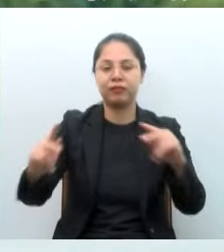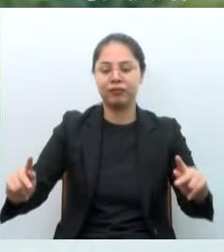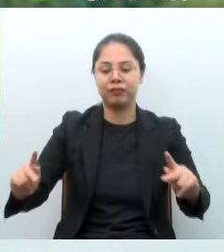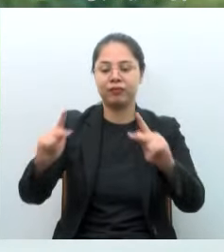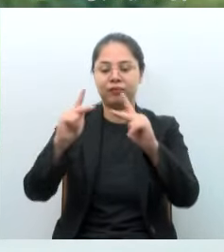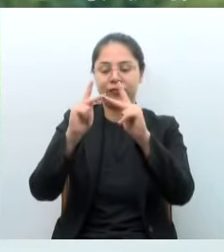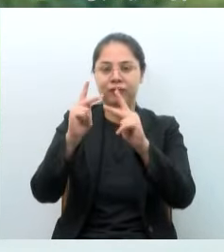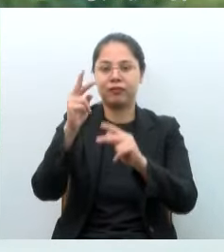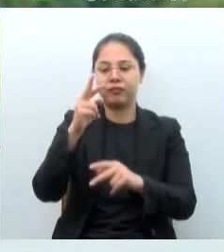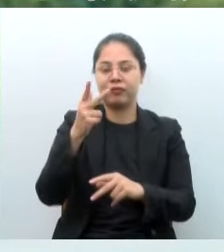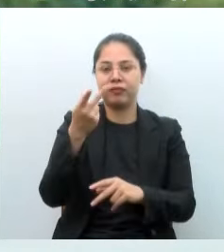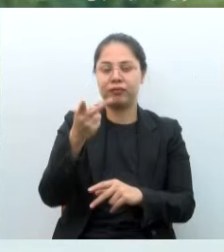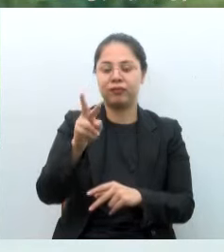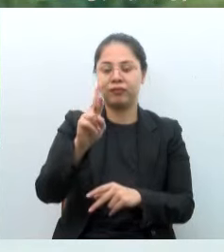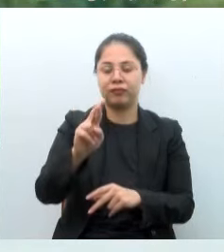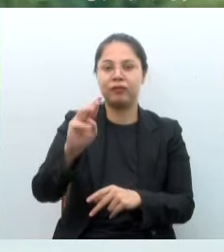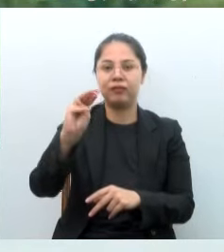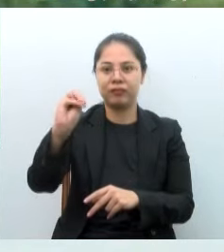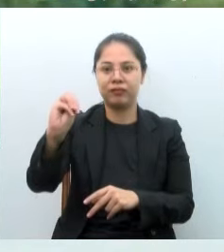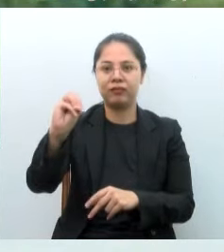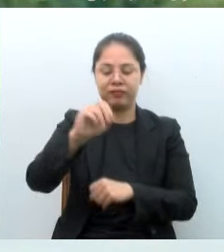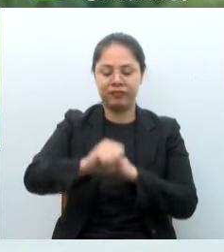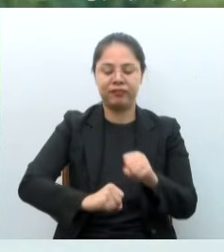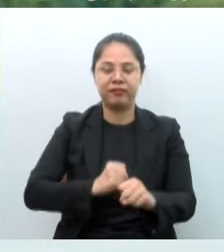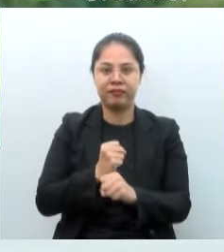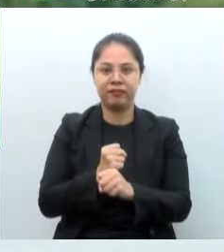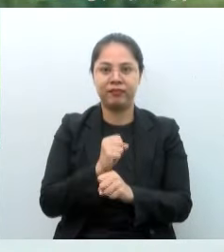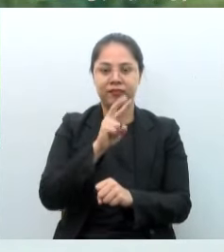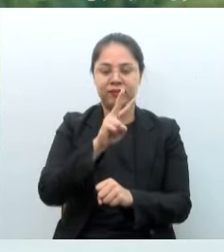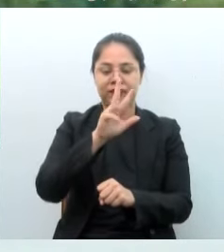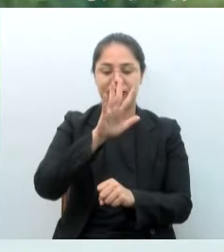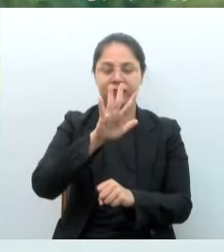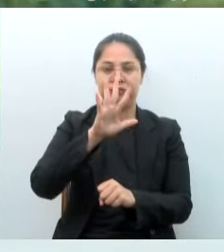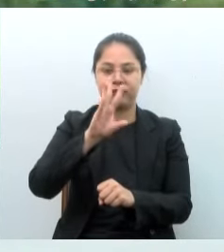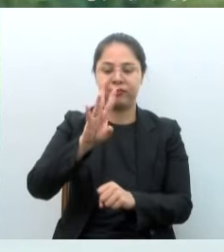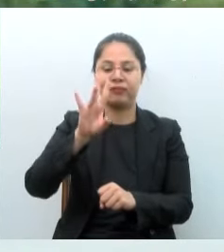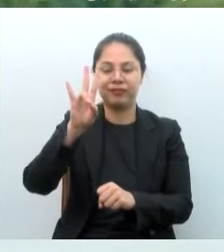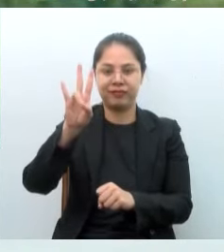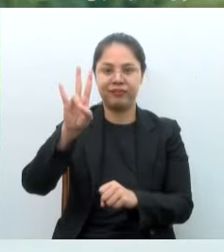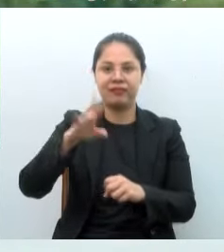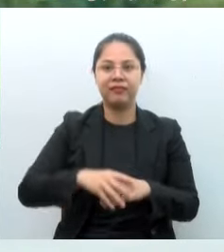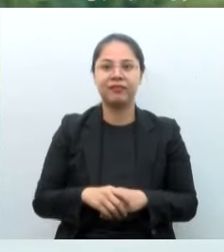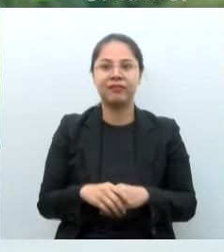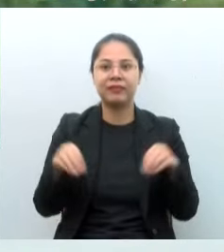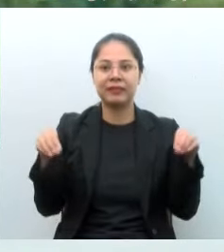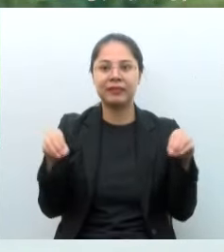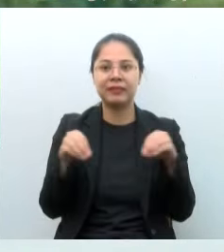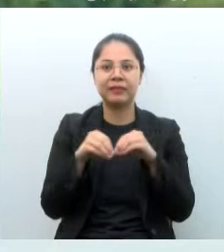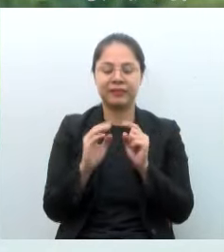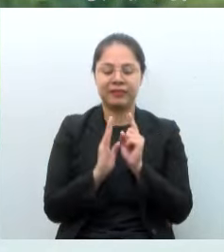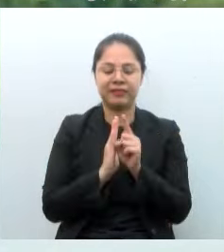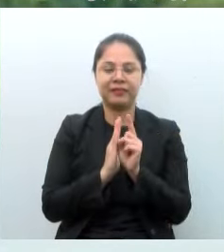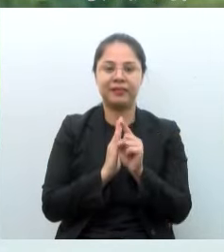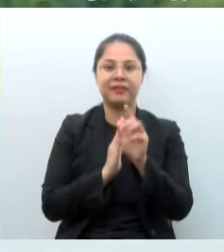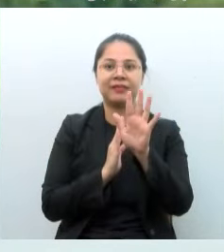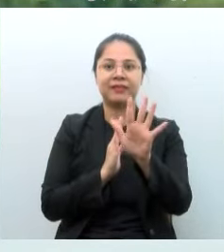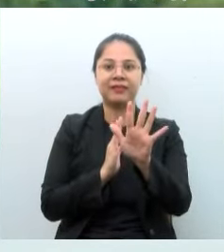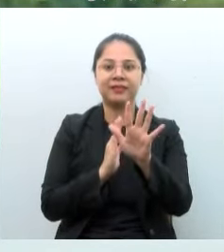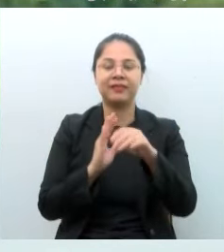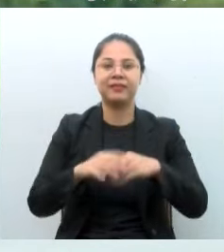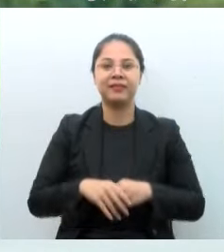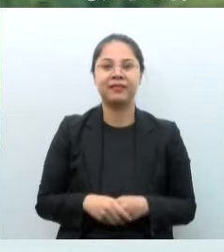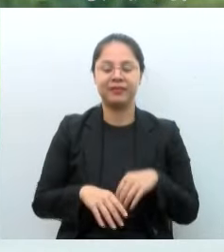ครม.ไปแล้วนะครับโดยเฉพาะในปีงบประมาณ2567นะครับซึ่งเหลือระยะเวลาอีกประมาณ5เดือนนะครับซึ่งเ